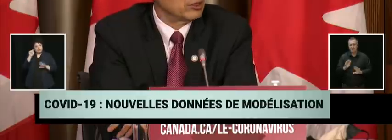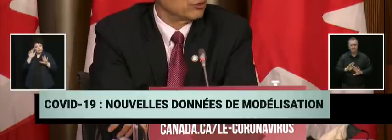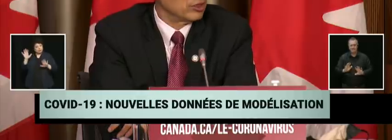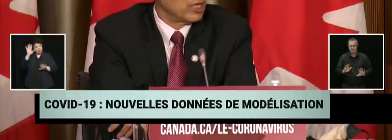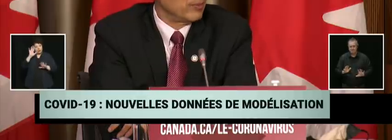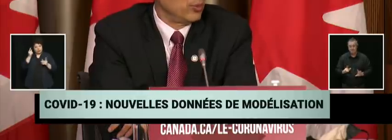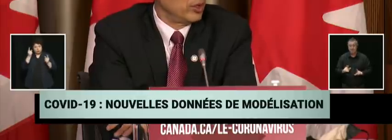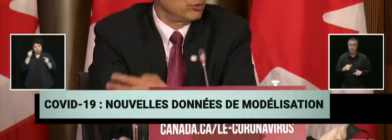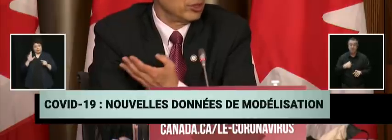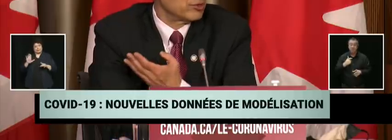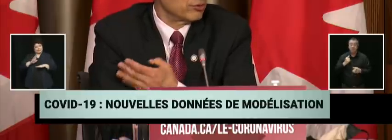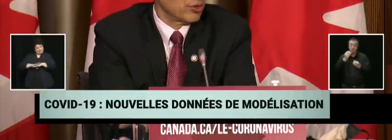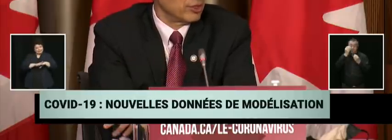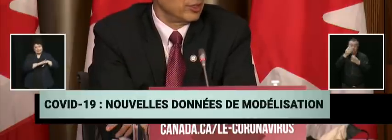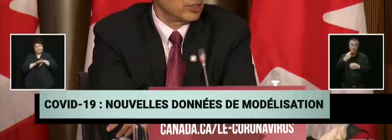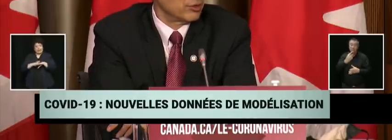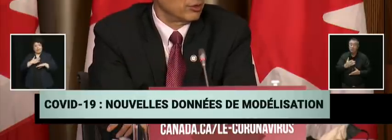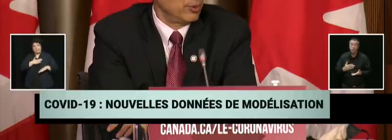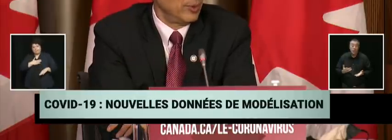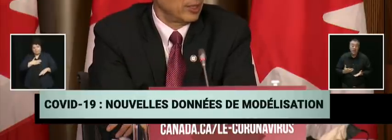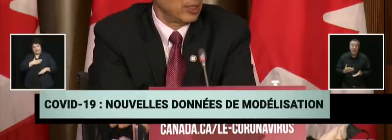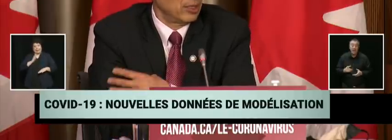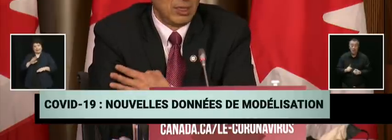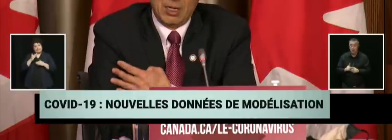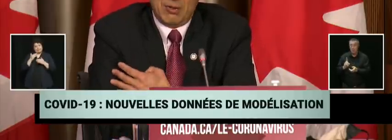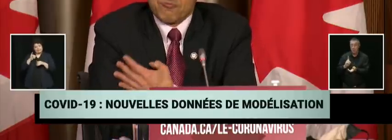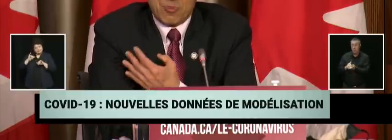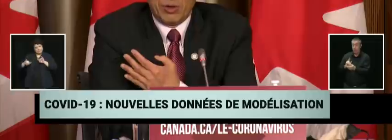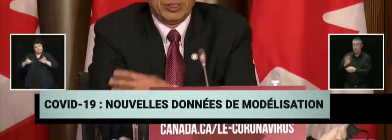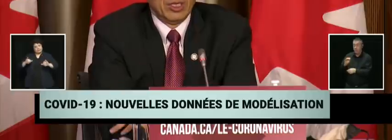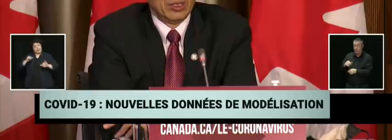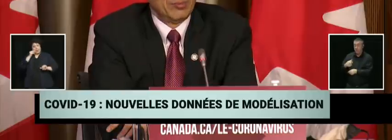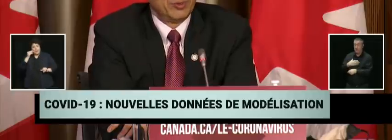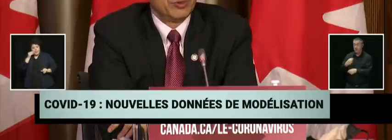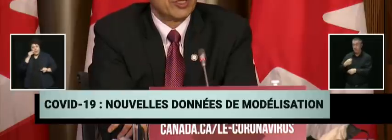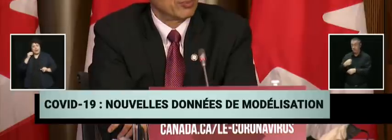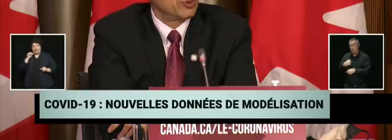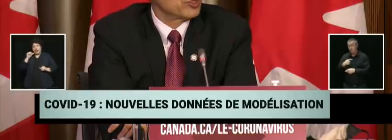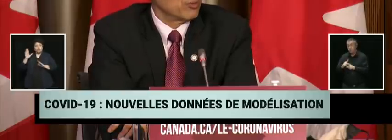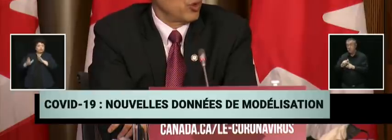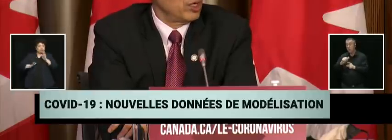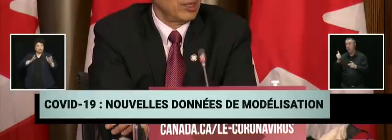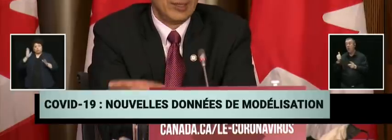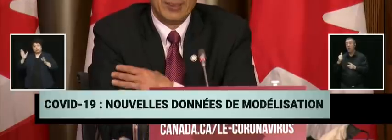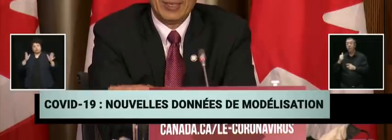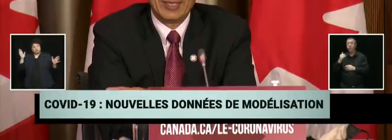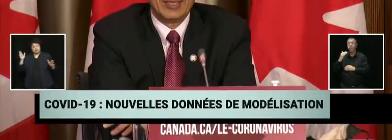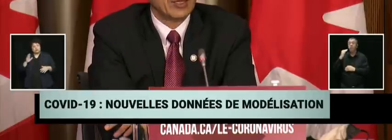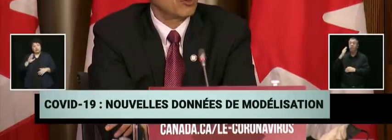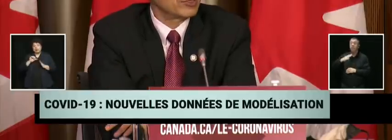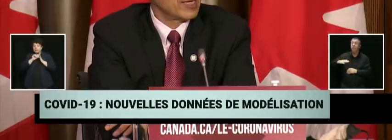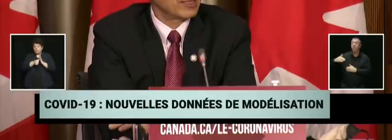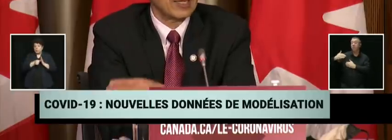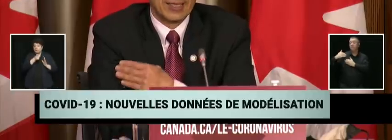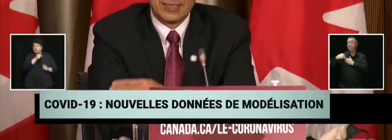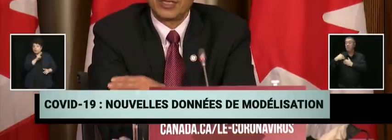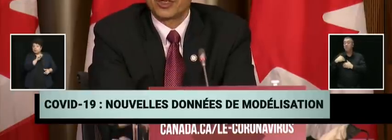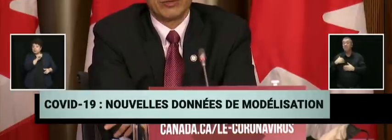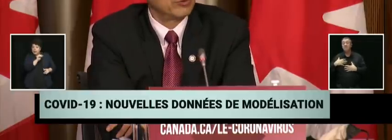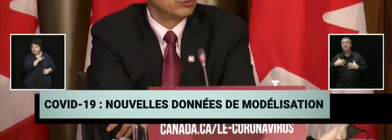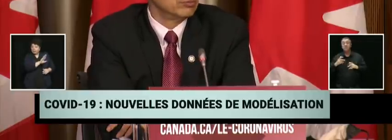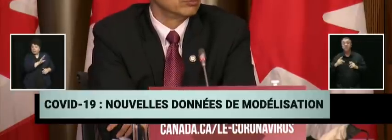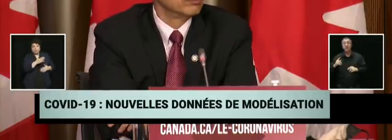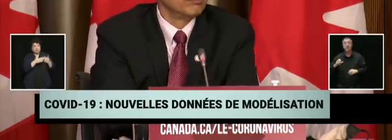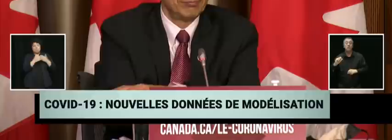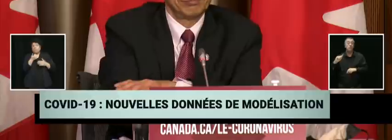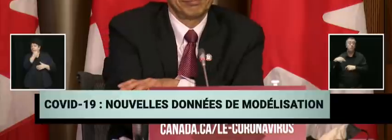point que Dr. Tam et moi et toutes les autorités de santé publique on dit plusieurs mois, limitez les contacts, restez chez